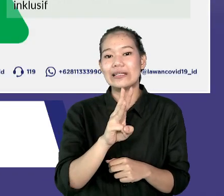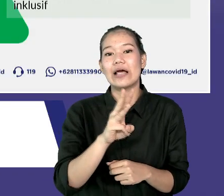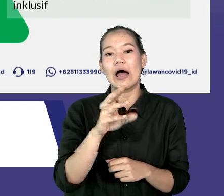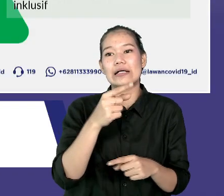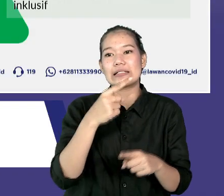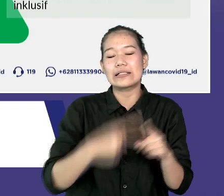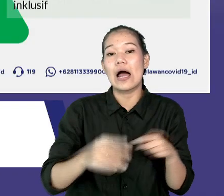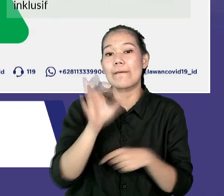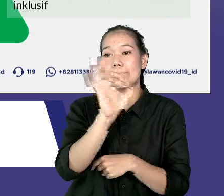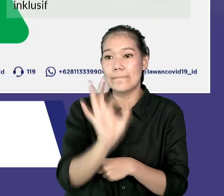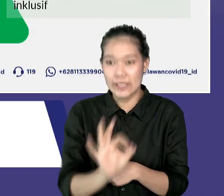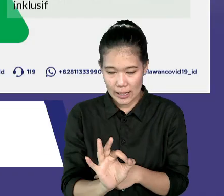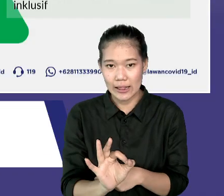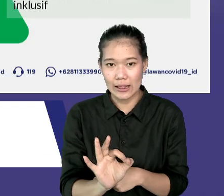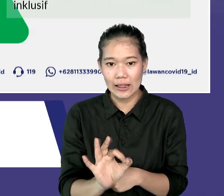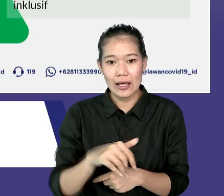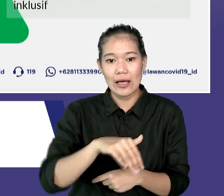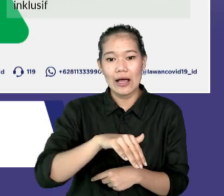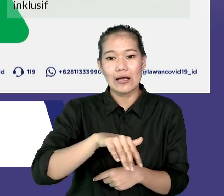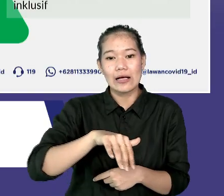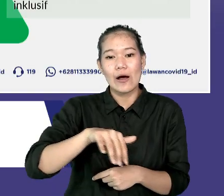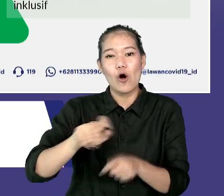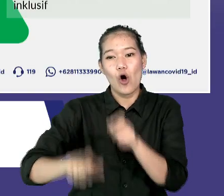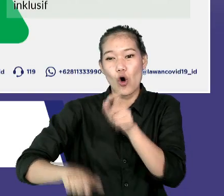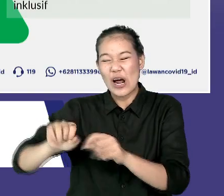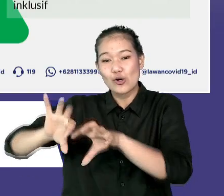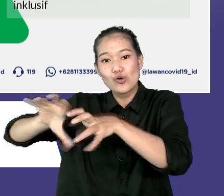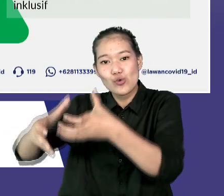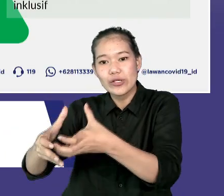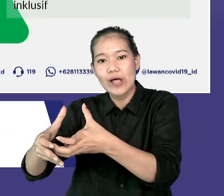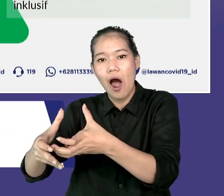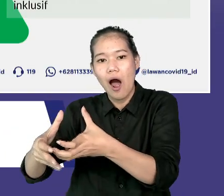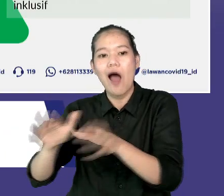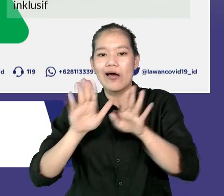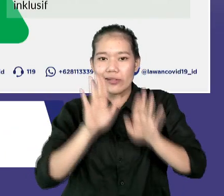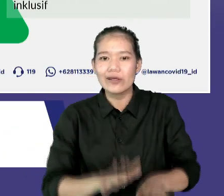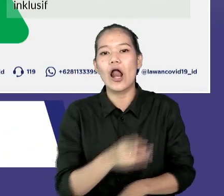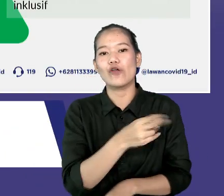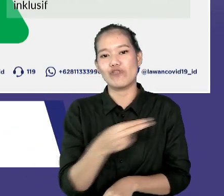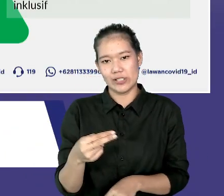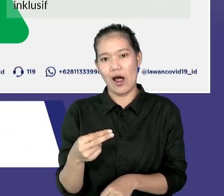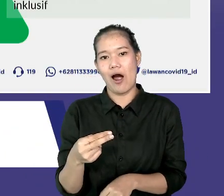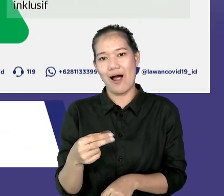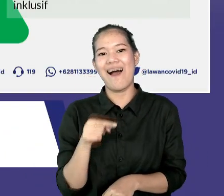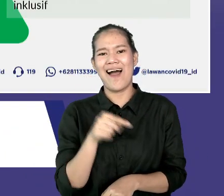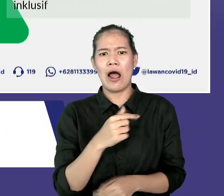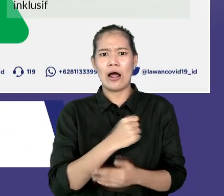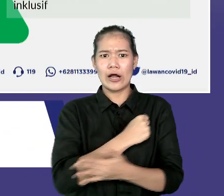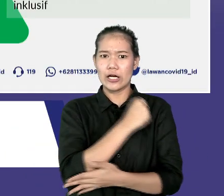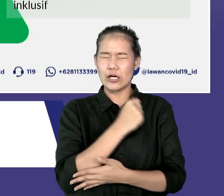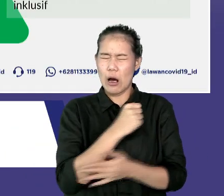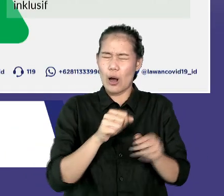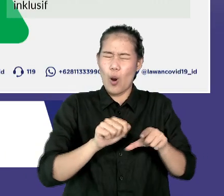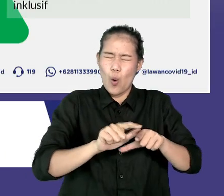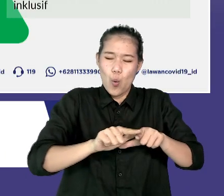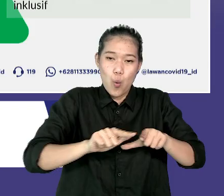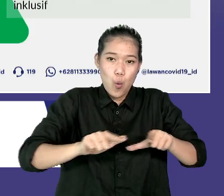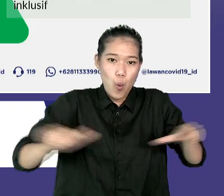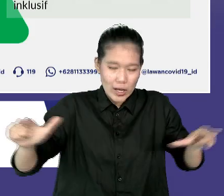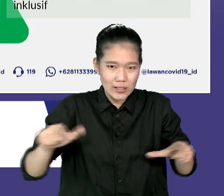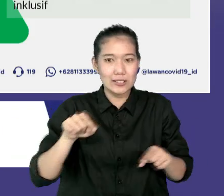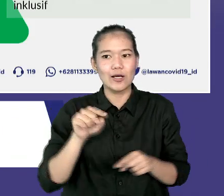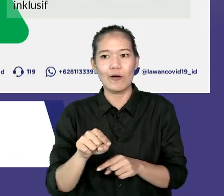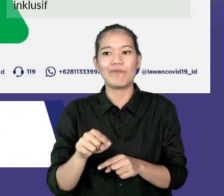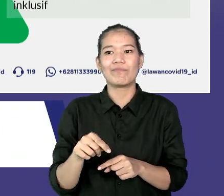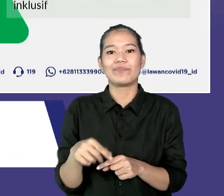dunia merupakan penduduk yang menetap di Indonesia. Dan sebagai negara kepulauan terluas di dunia, luas Indonesia